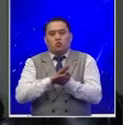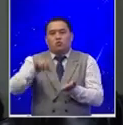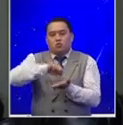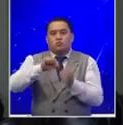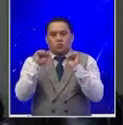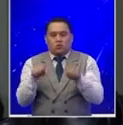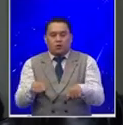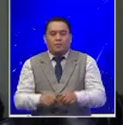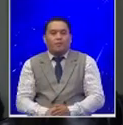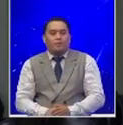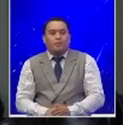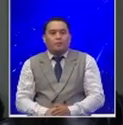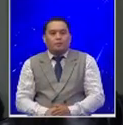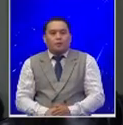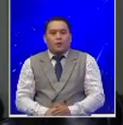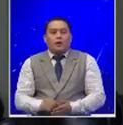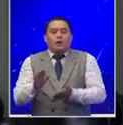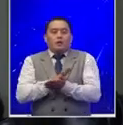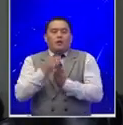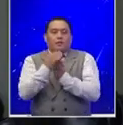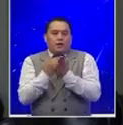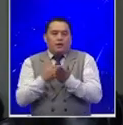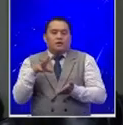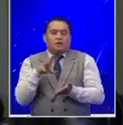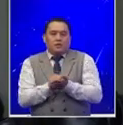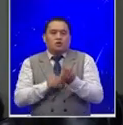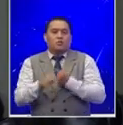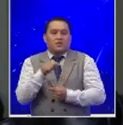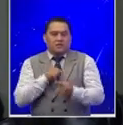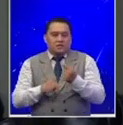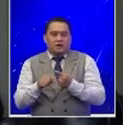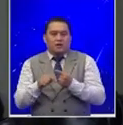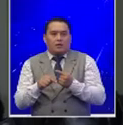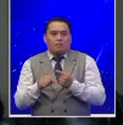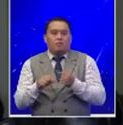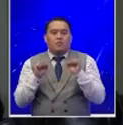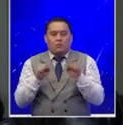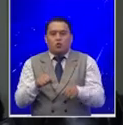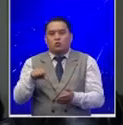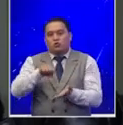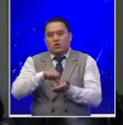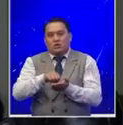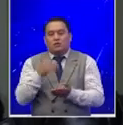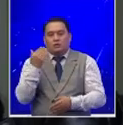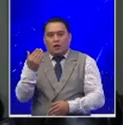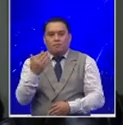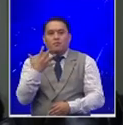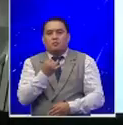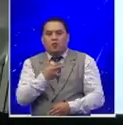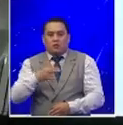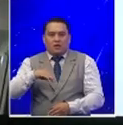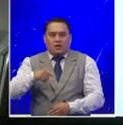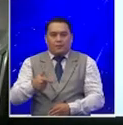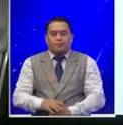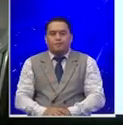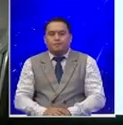участвовать. Помимо этого есть гранты программы «Дорожная карта бизнеса», то есть они могут участвовать и там. То есть гранты до 5 миллионов в этом году.